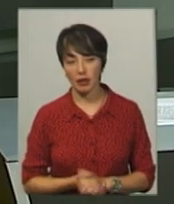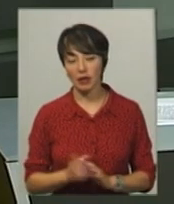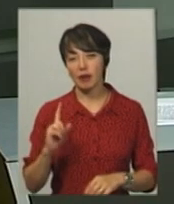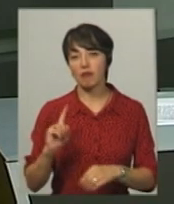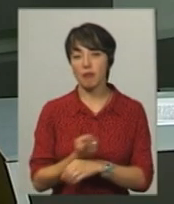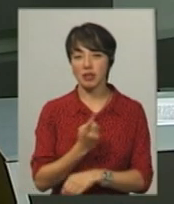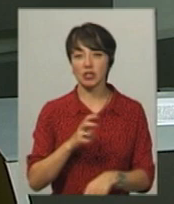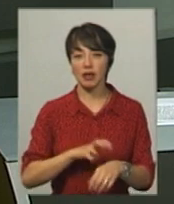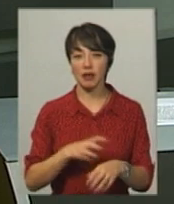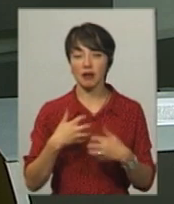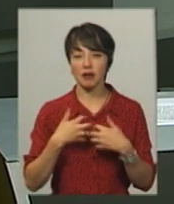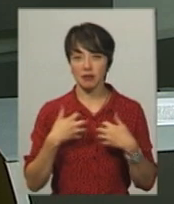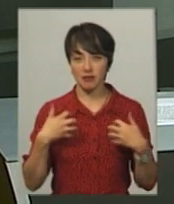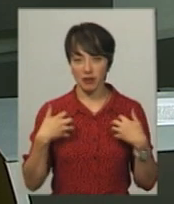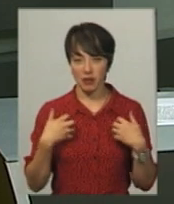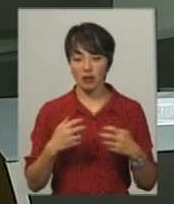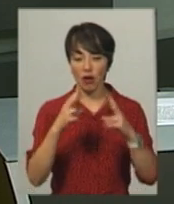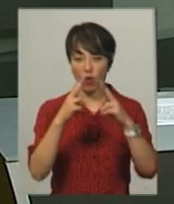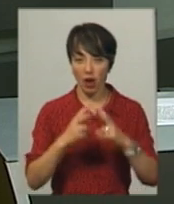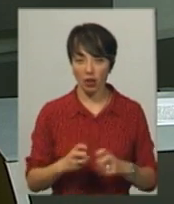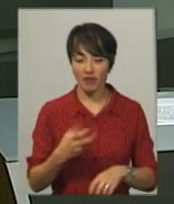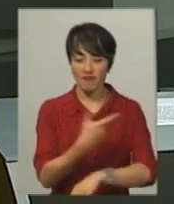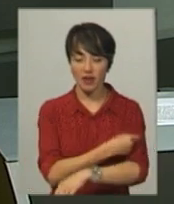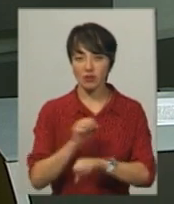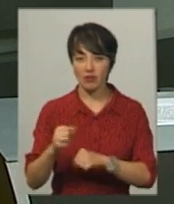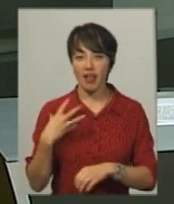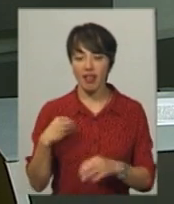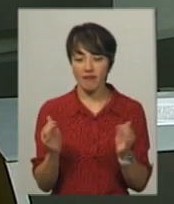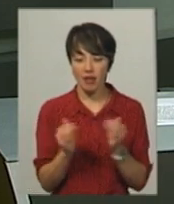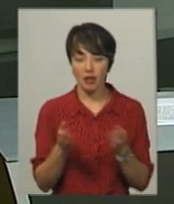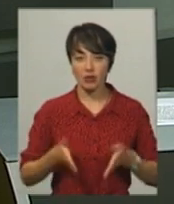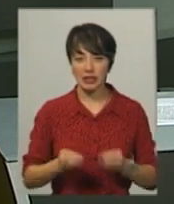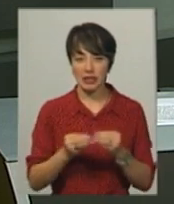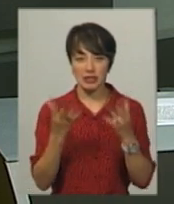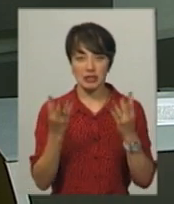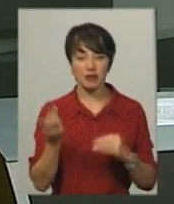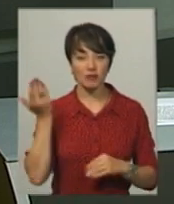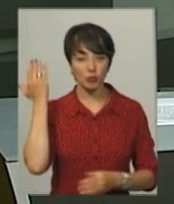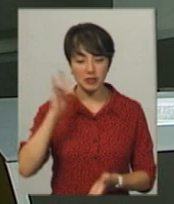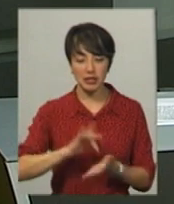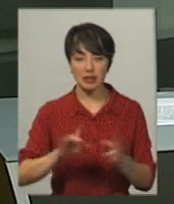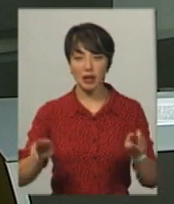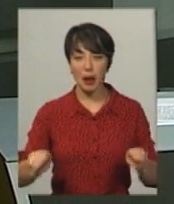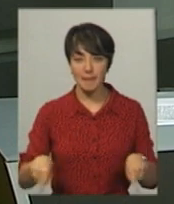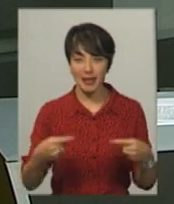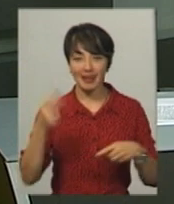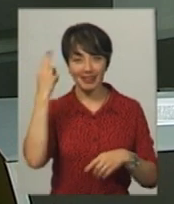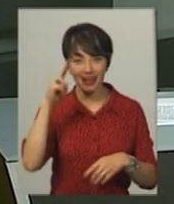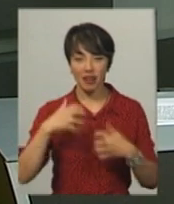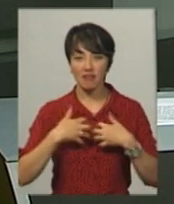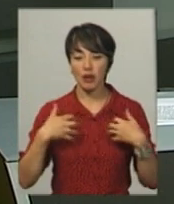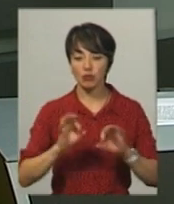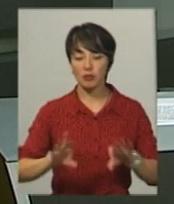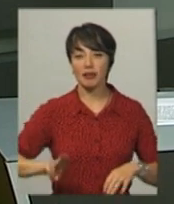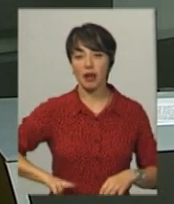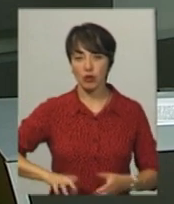Перший ветеринар оглянув та вакцинував левенят, які народились 10 днів тому у Хмельницькому центрі реабілітації диких тварин. Як розповідає